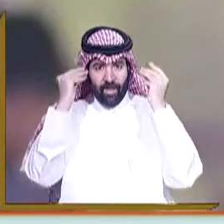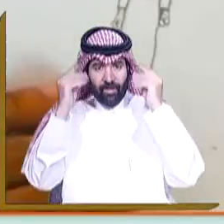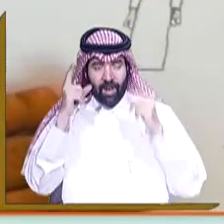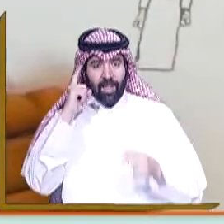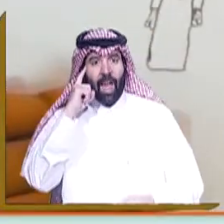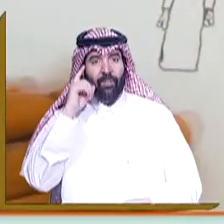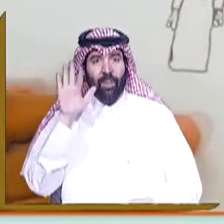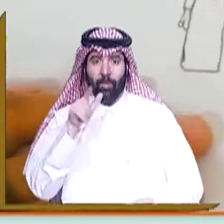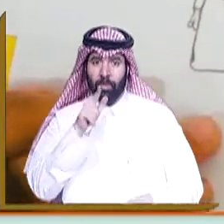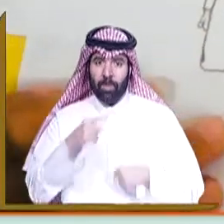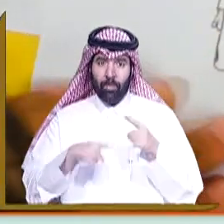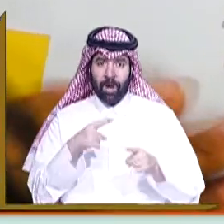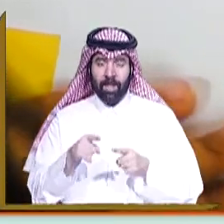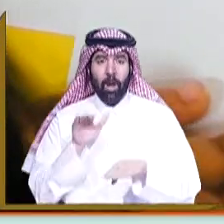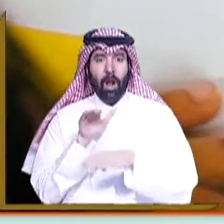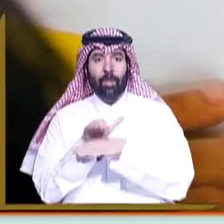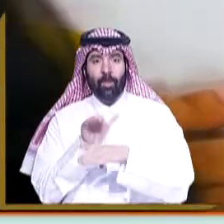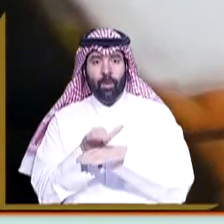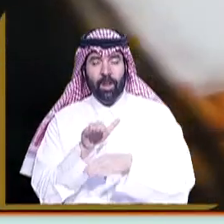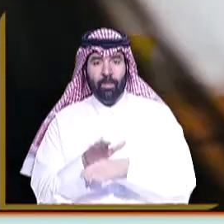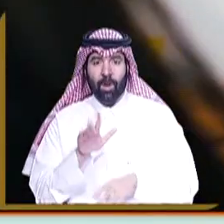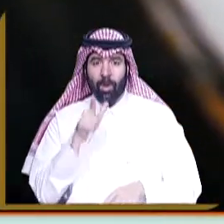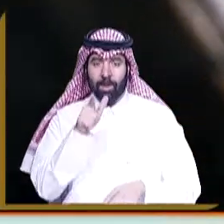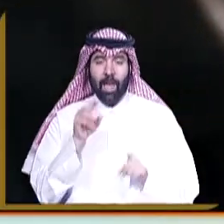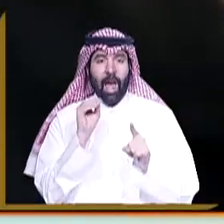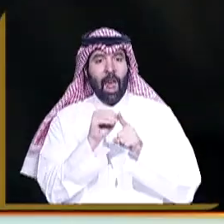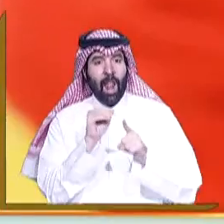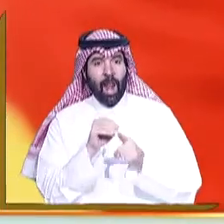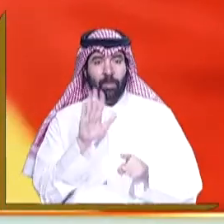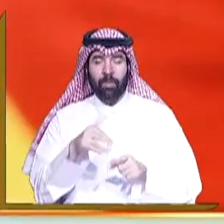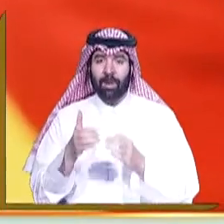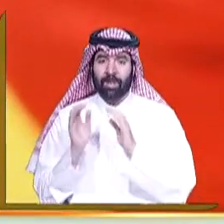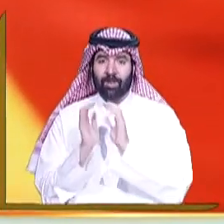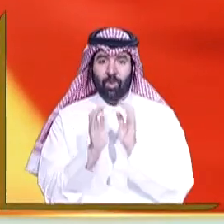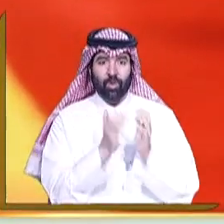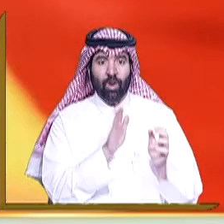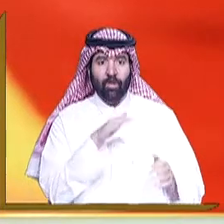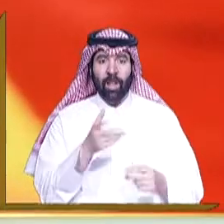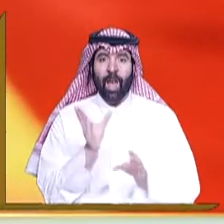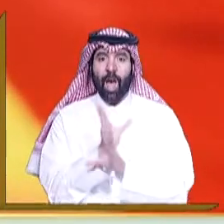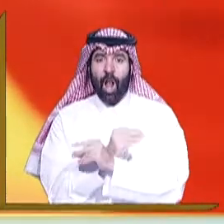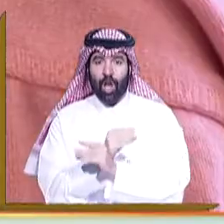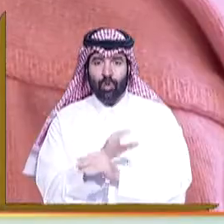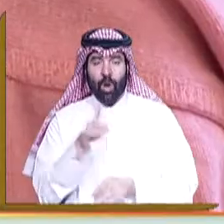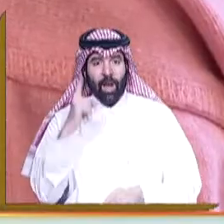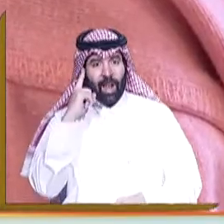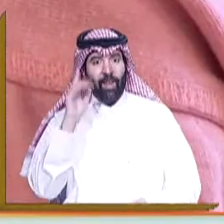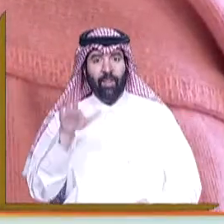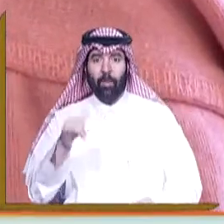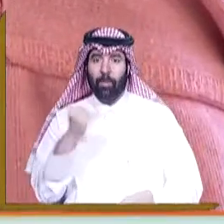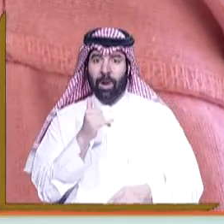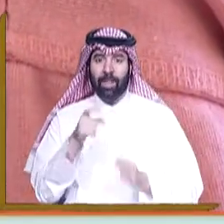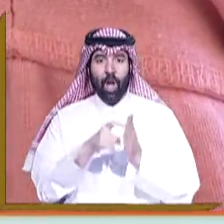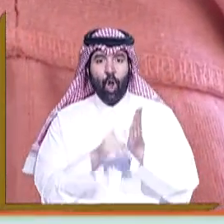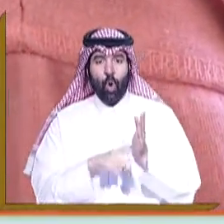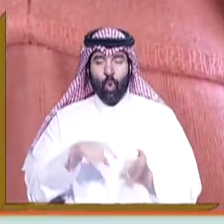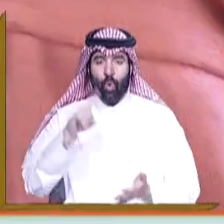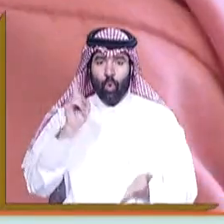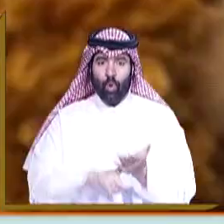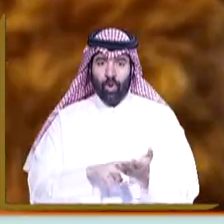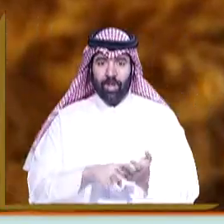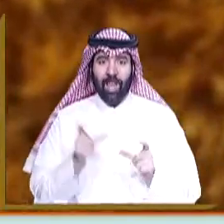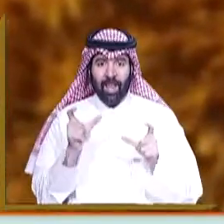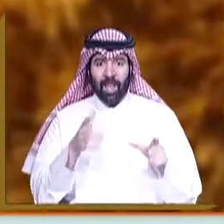حيث أقامت عددا من الأركان التعريفية والأجنحة في أماكن مختلفة بهدف معرفة حقوق الطفل